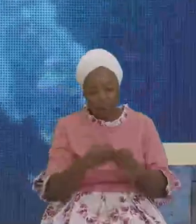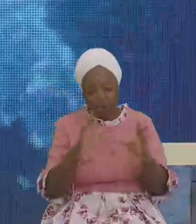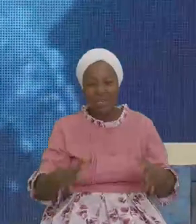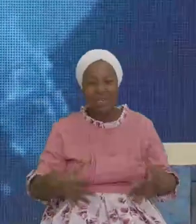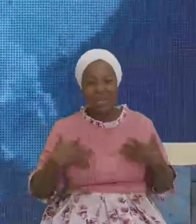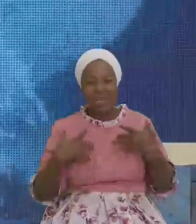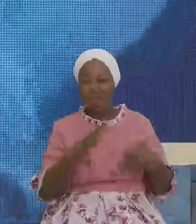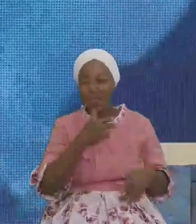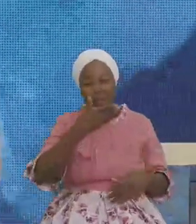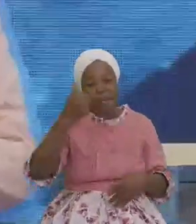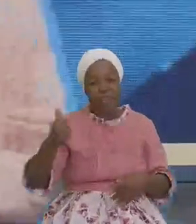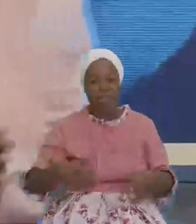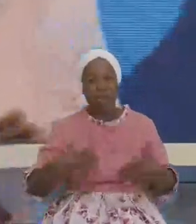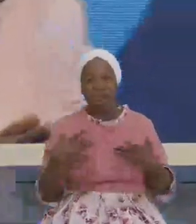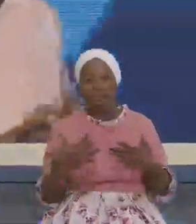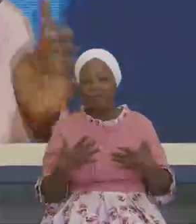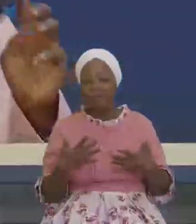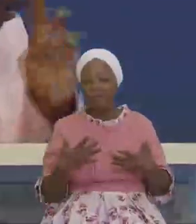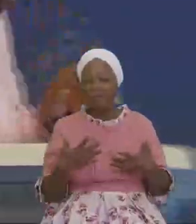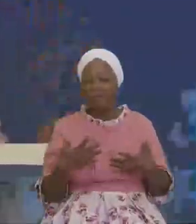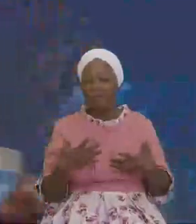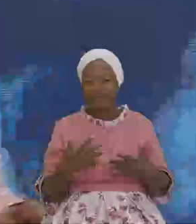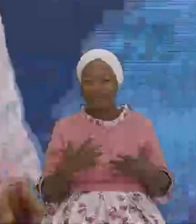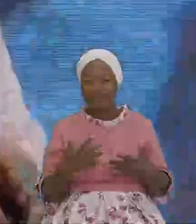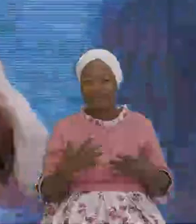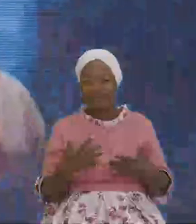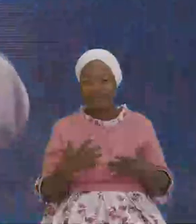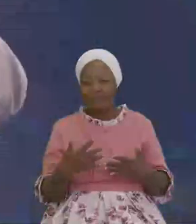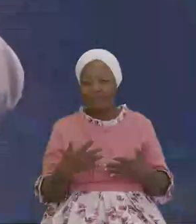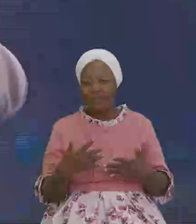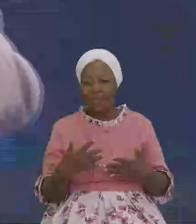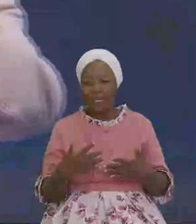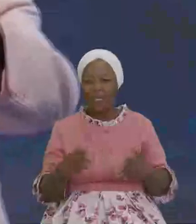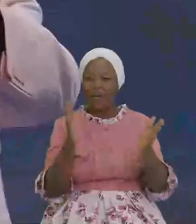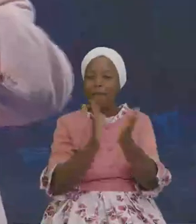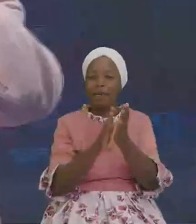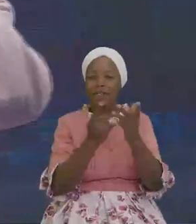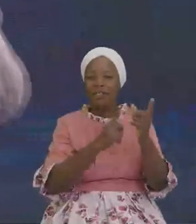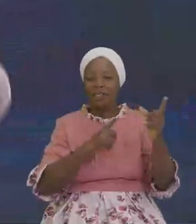bonheur. Tu ne connaîtras jamais la vie abondante, une meilleure vie.